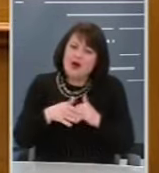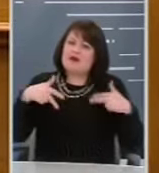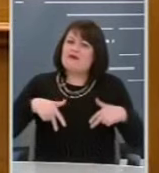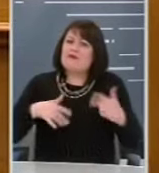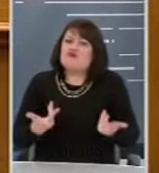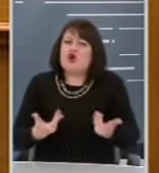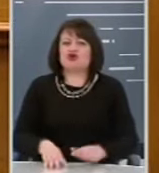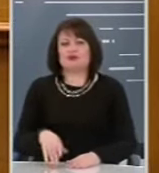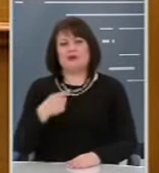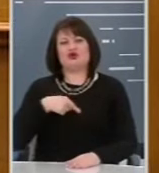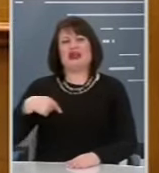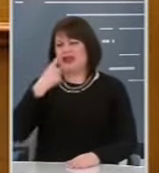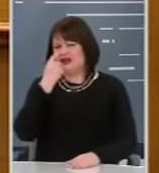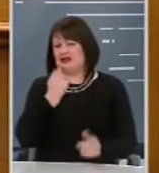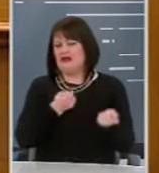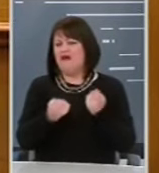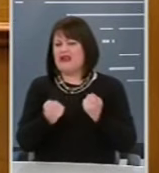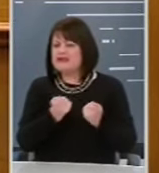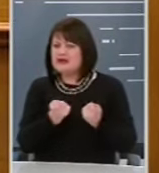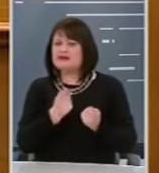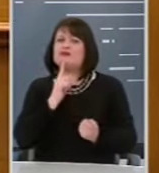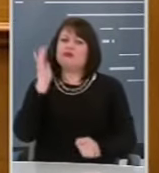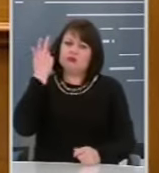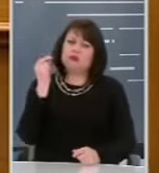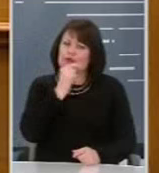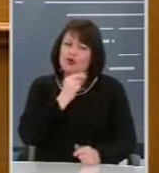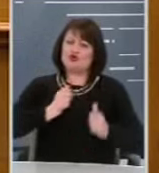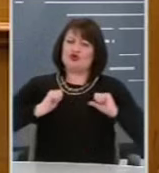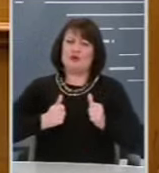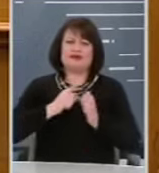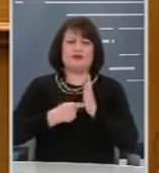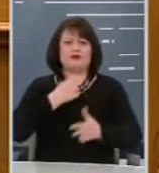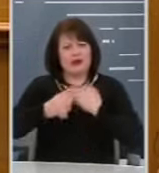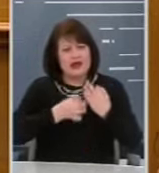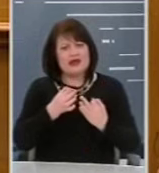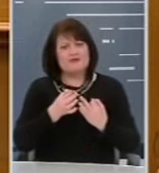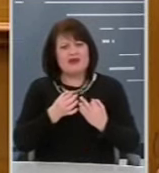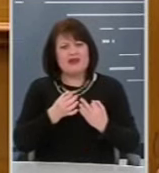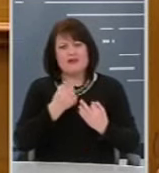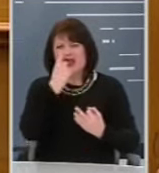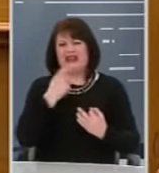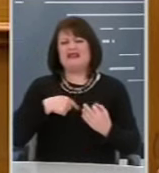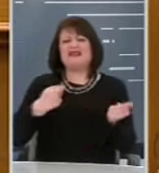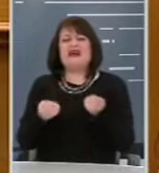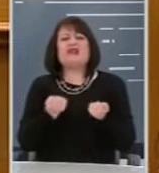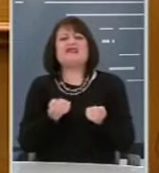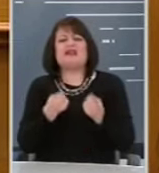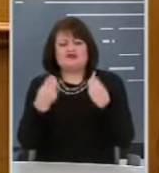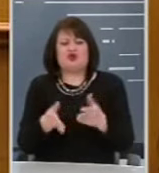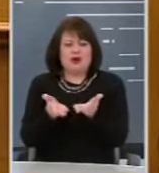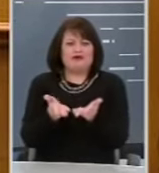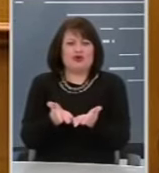οι νταβατζήδες της χώρας όπως κάποιος άλλος πρωθυπουργός τόλμησε για πρώτη φορά εύστοχα να τους χαρακτηρίσει και να τους καταγγείλλει